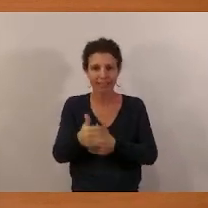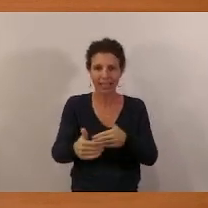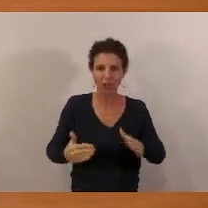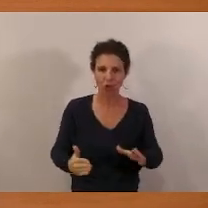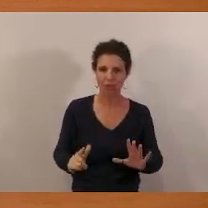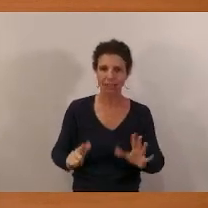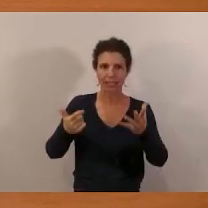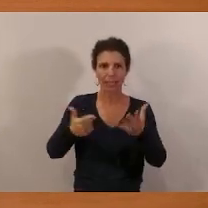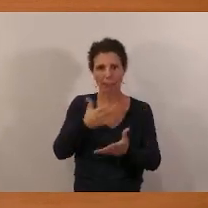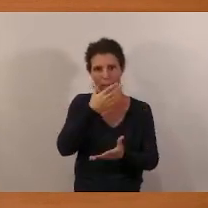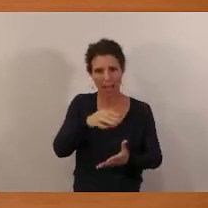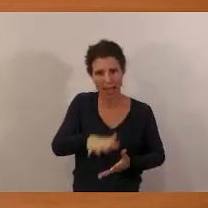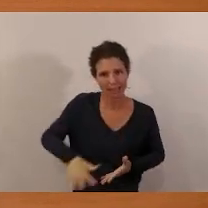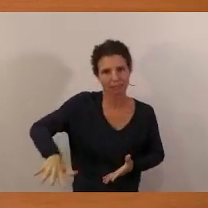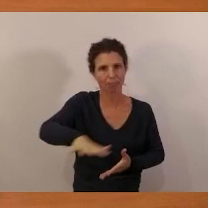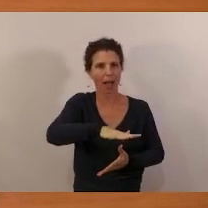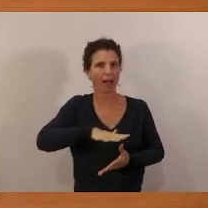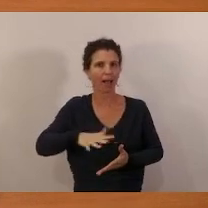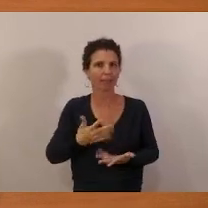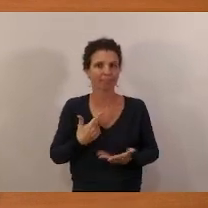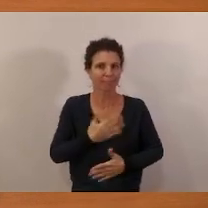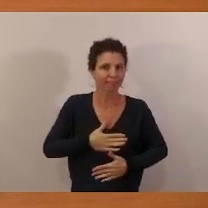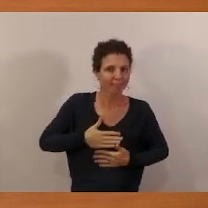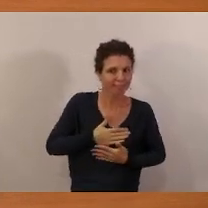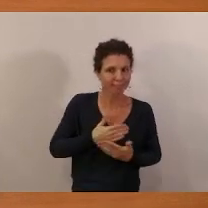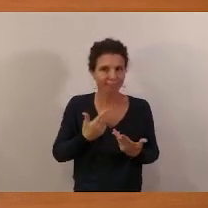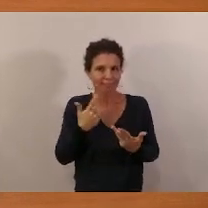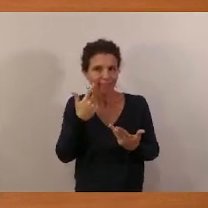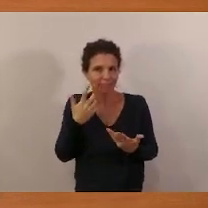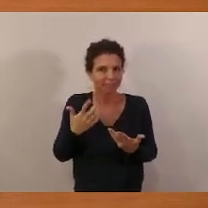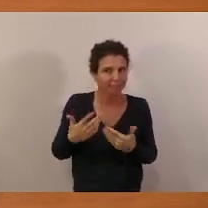bel espace et on se réjouit de voir cet espace enfin